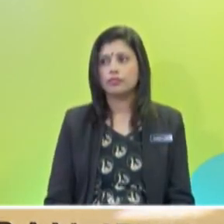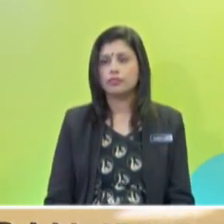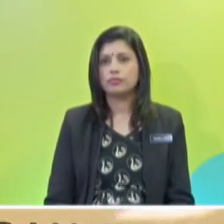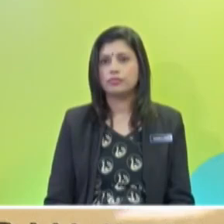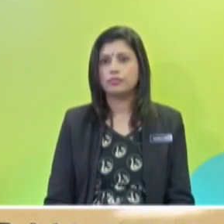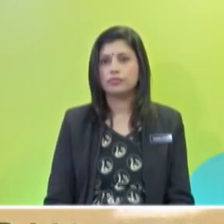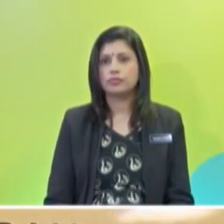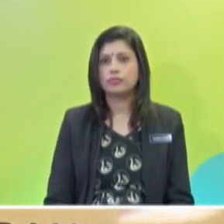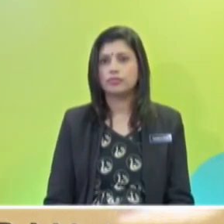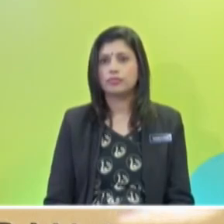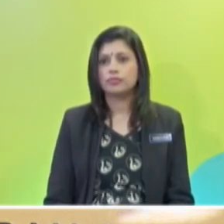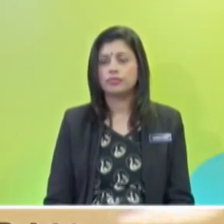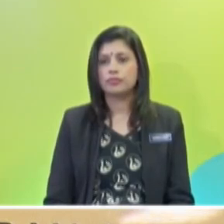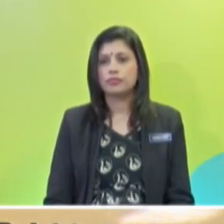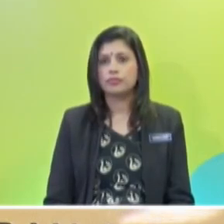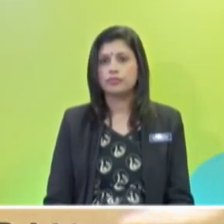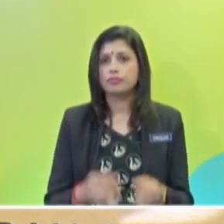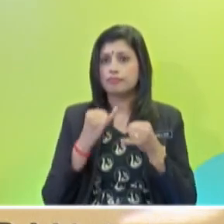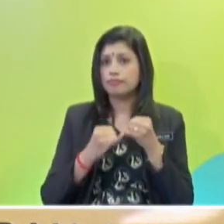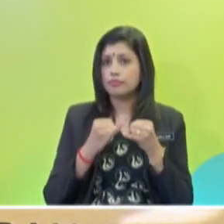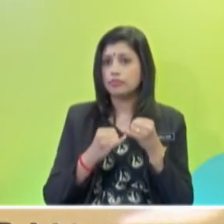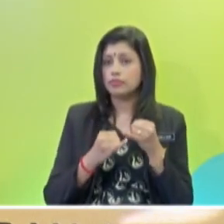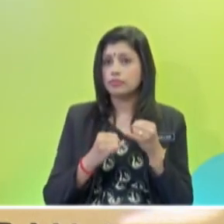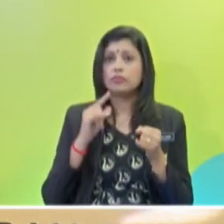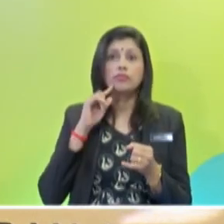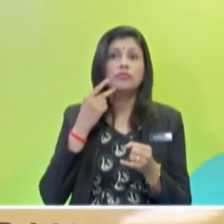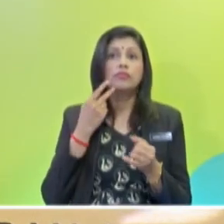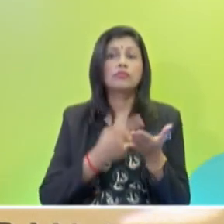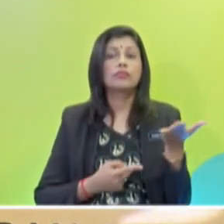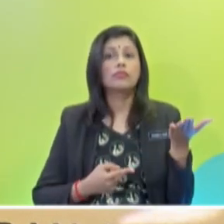Okey, kubis. Akhir sekali sebelah kubis tu sayur?